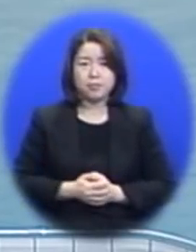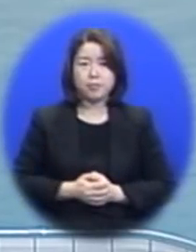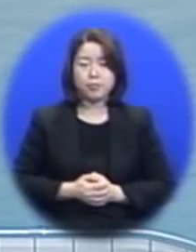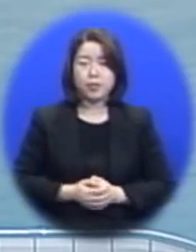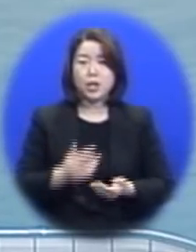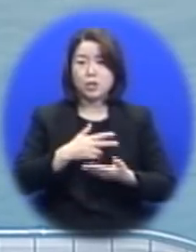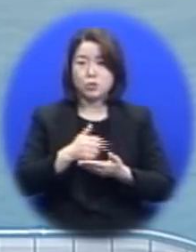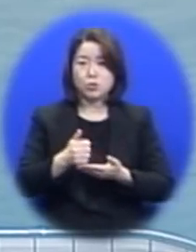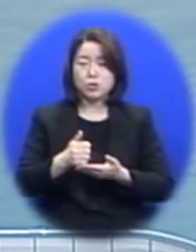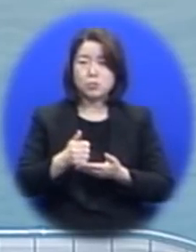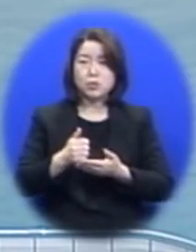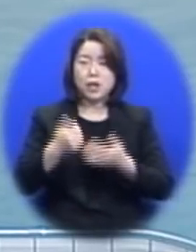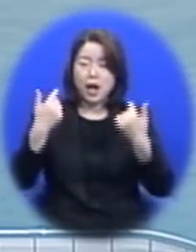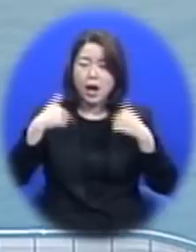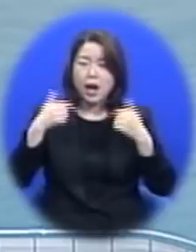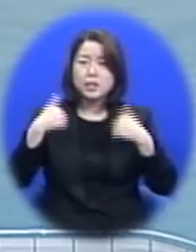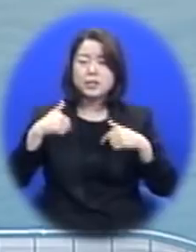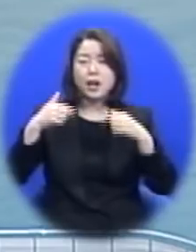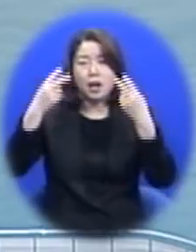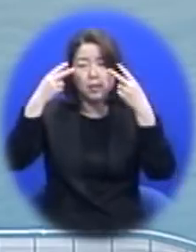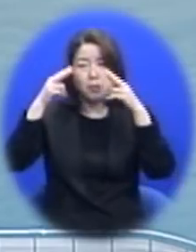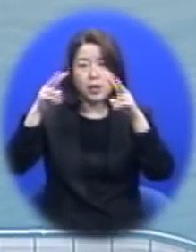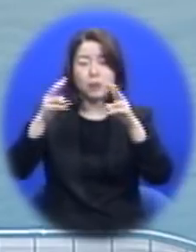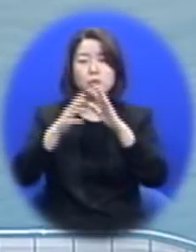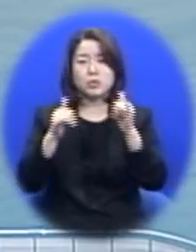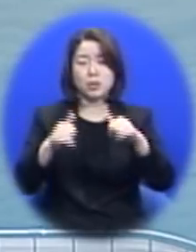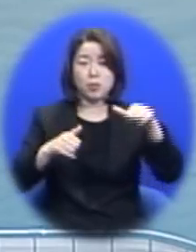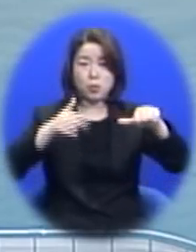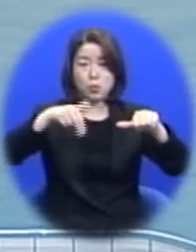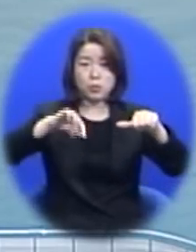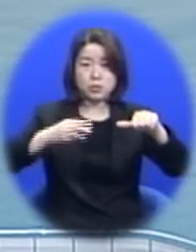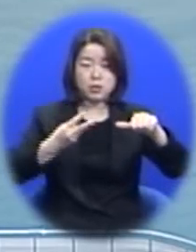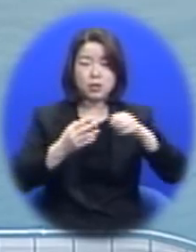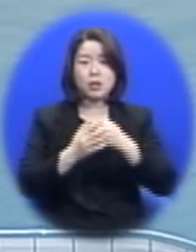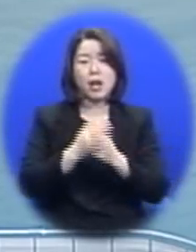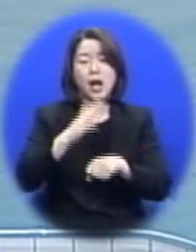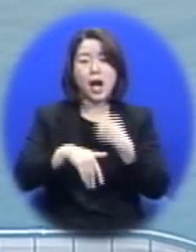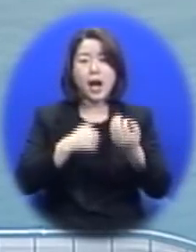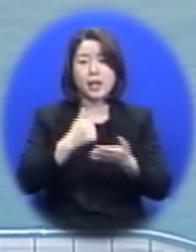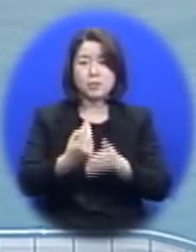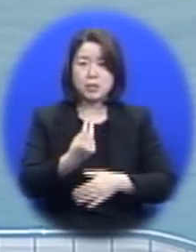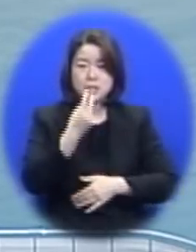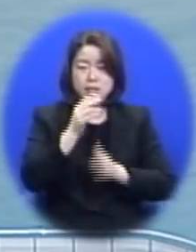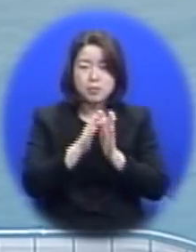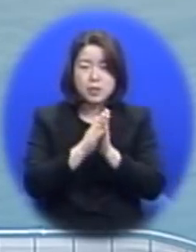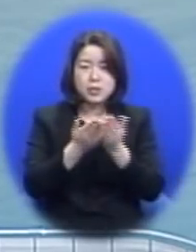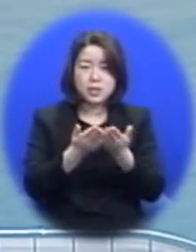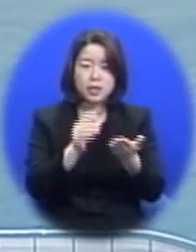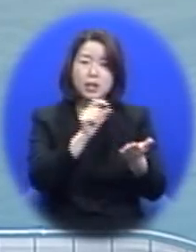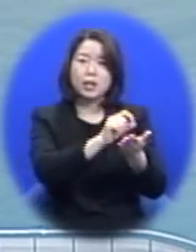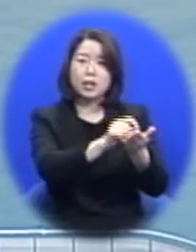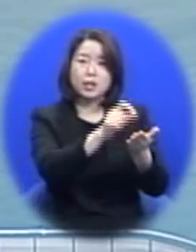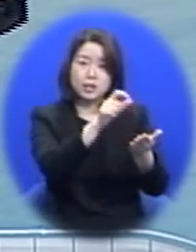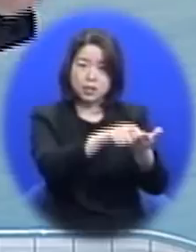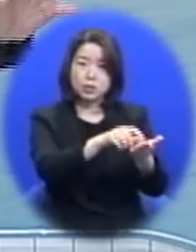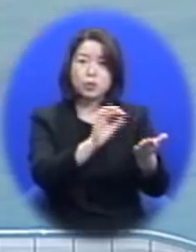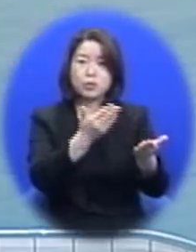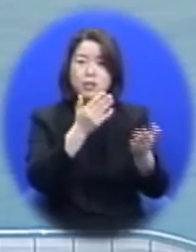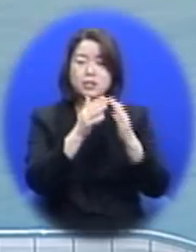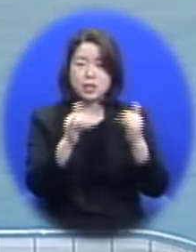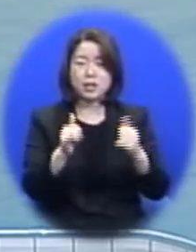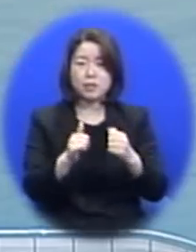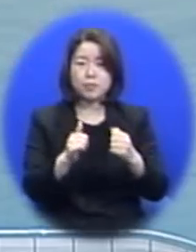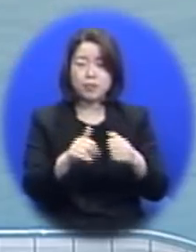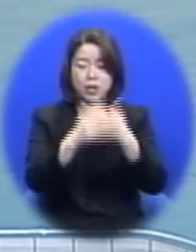주님을 항상 바라보는 사람이 5절에서 말씀하시는 하나님의 생명책에 이름이 기록된 사람. 여러분 모두가 다 그렇게